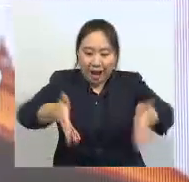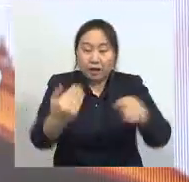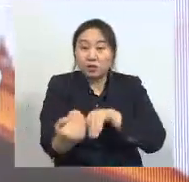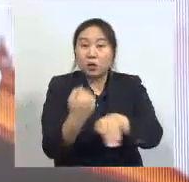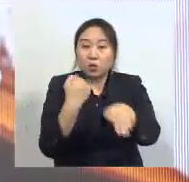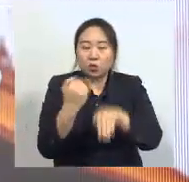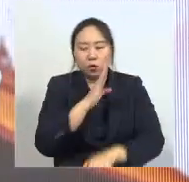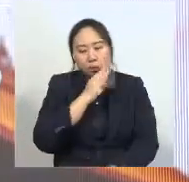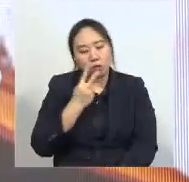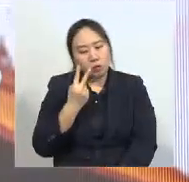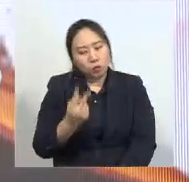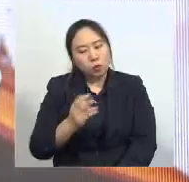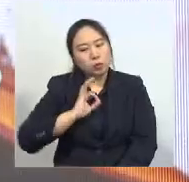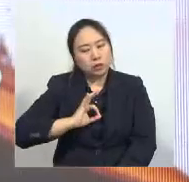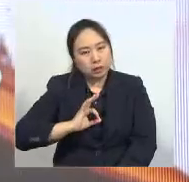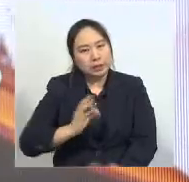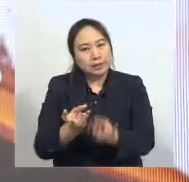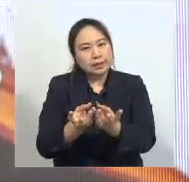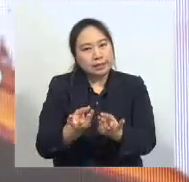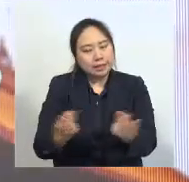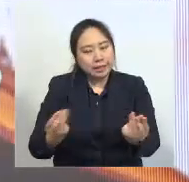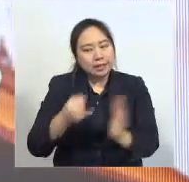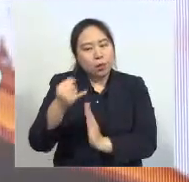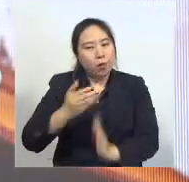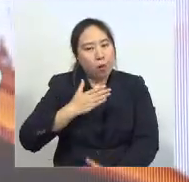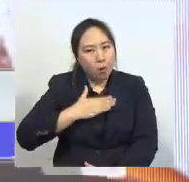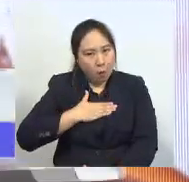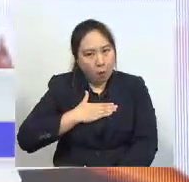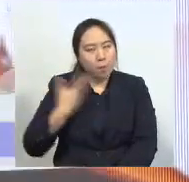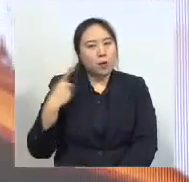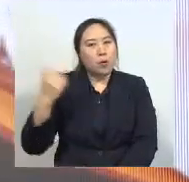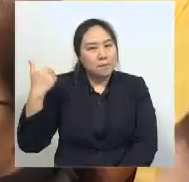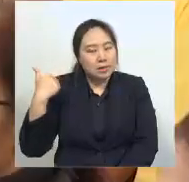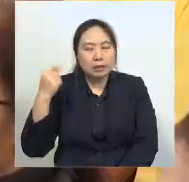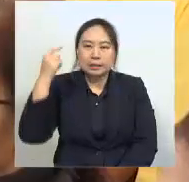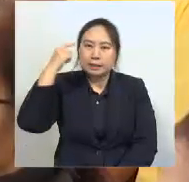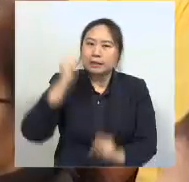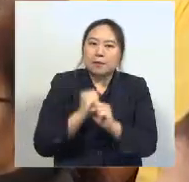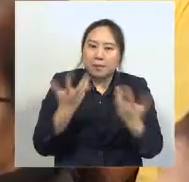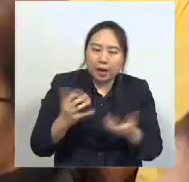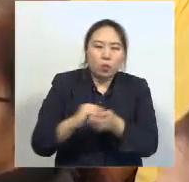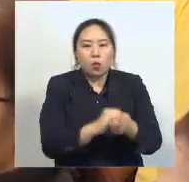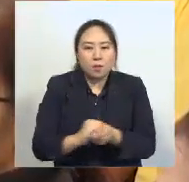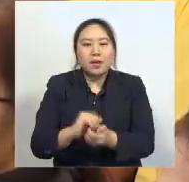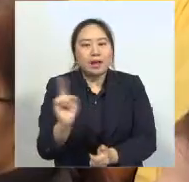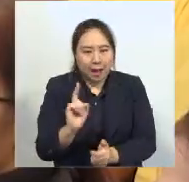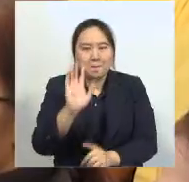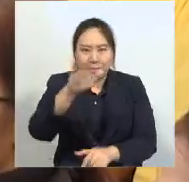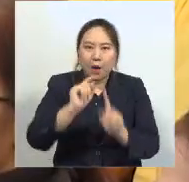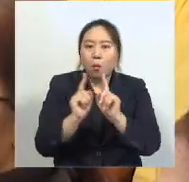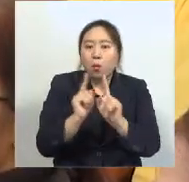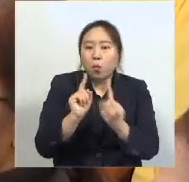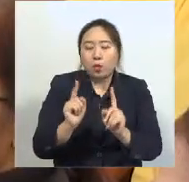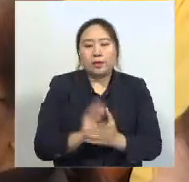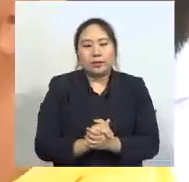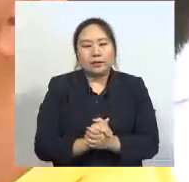าเอ้มันจะเกิดประโยชน์กับพื้นที่ของเราแต่เราต้องรวมหัวกันที่ว่าเราจะทำกันยังไงเราจะร่วมมือยังไงมาพูดคุยกันที่ว่าที่มันพอ